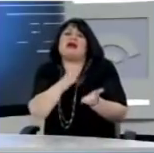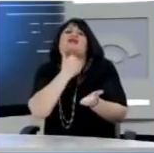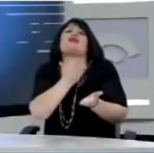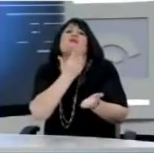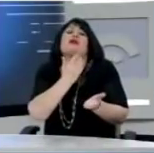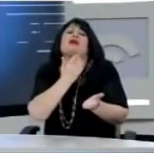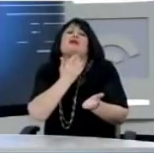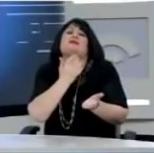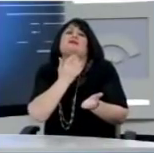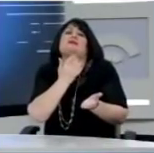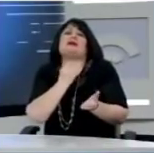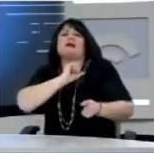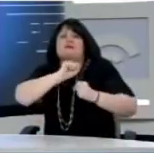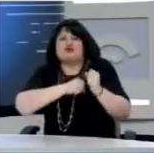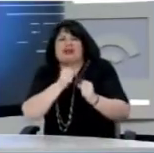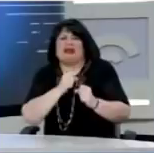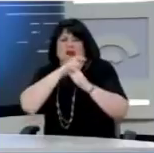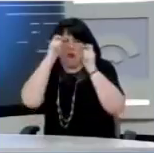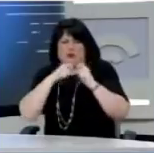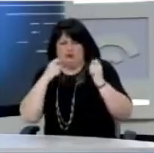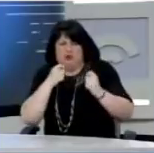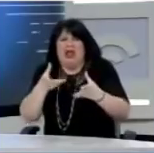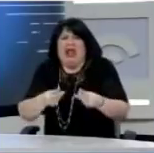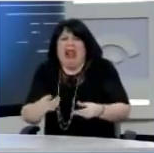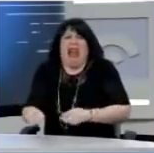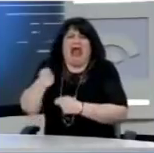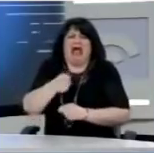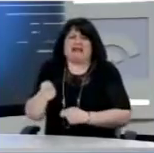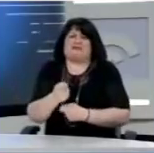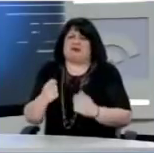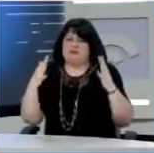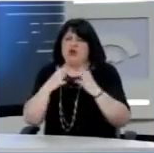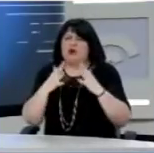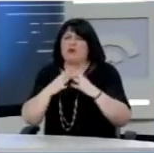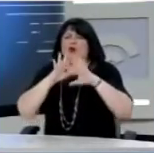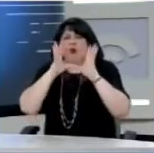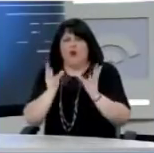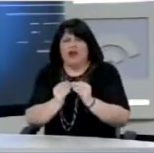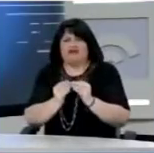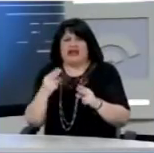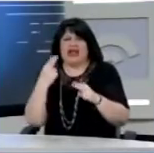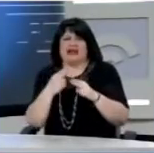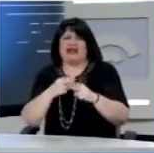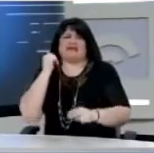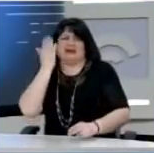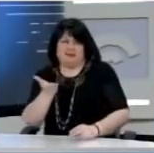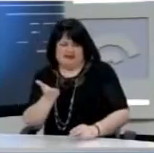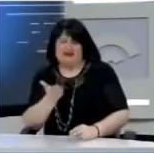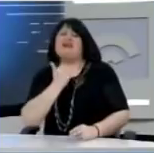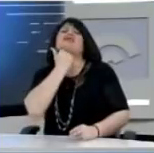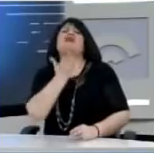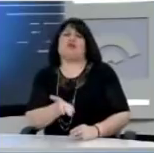και αν προσχωρήσει στον κίτρινισμό, στη λάσπη και στον πόλεμο πέρα και έξω από αρχές. Προσπάθησα να